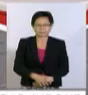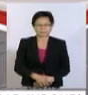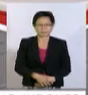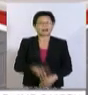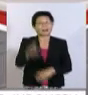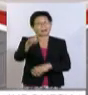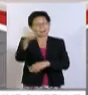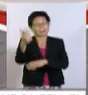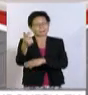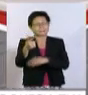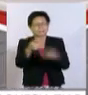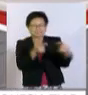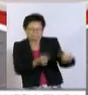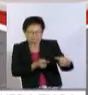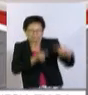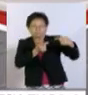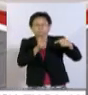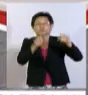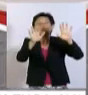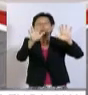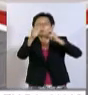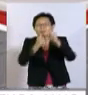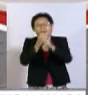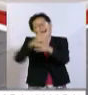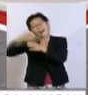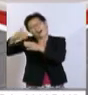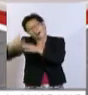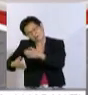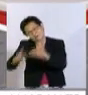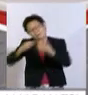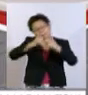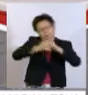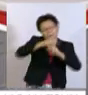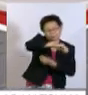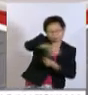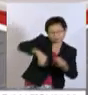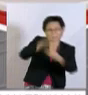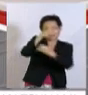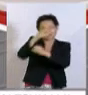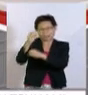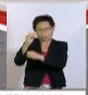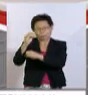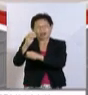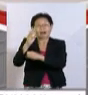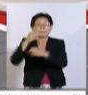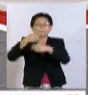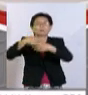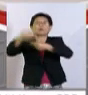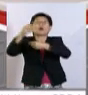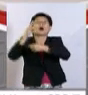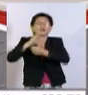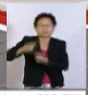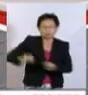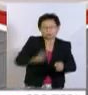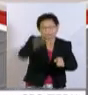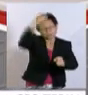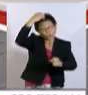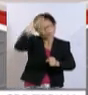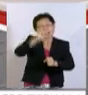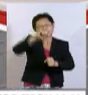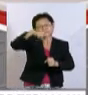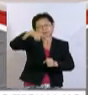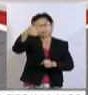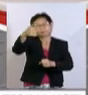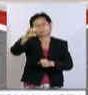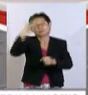Dalam perkembangan lain, kemelut 10 tahun berakhir. Isu pengambil alihan syarikat pengeluar air Sungai Selangor Sdn Bhd Splash yang